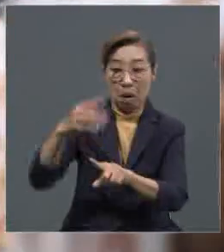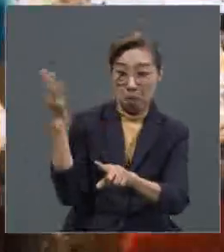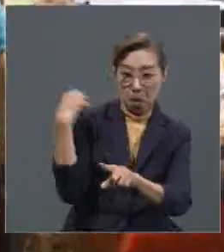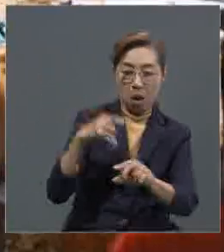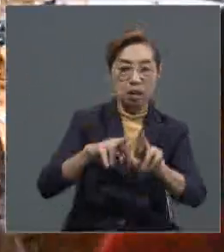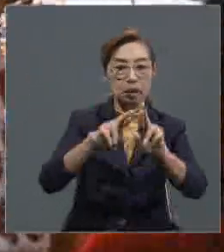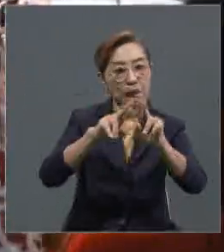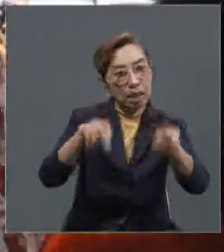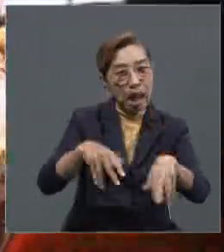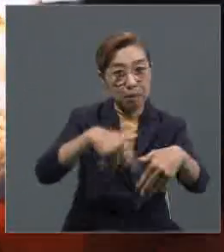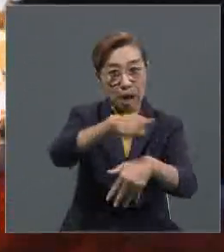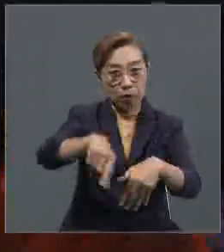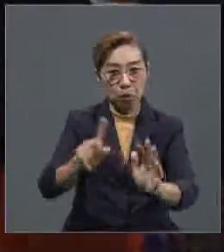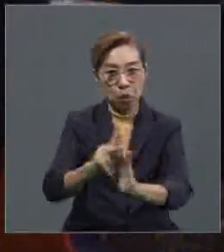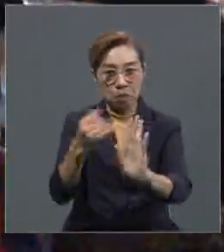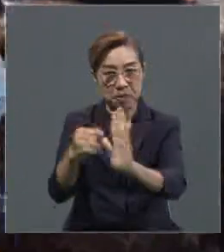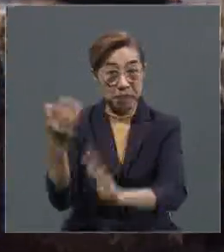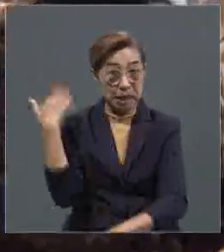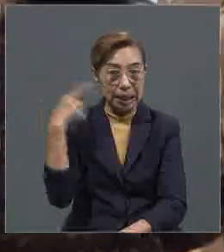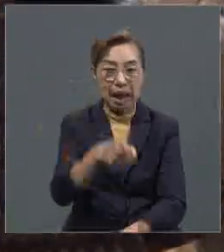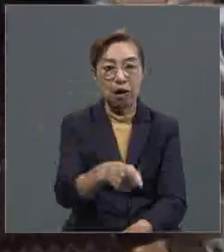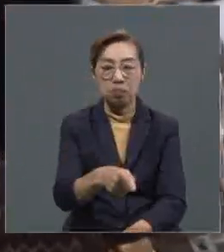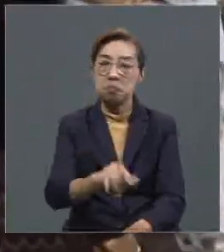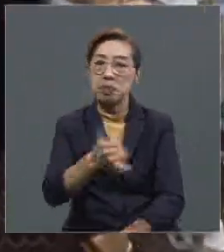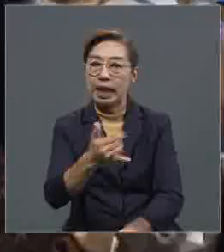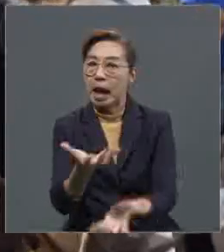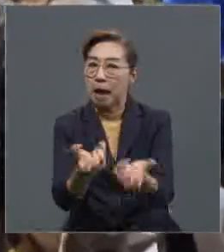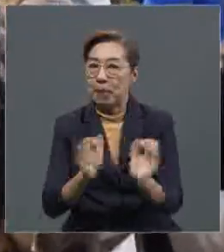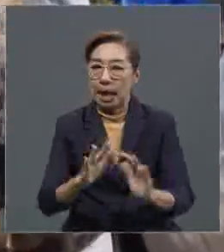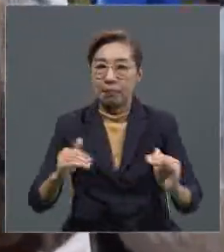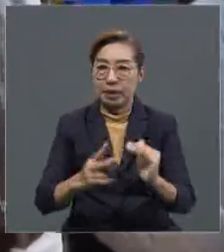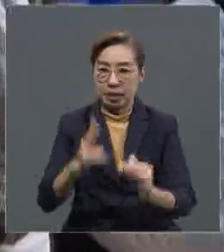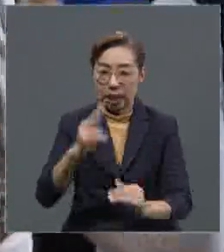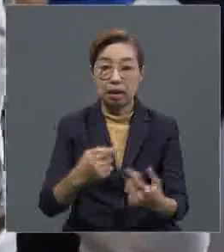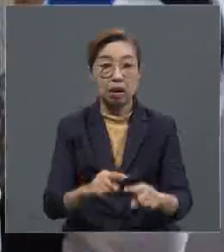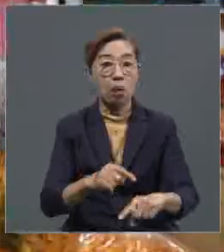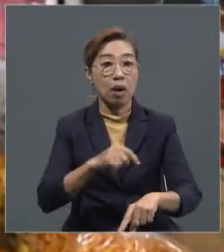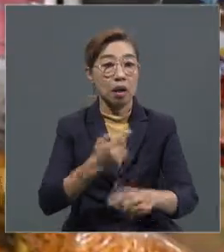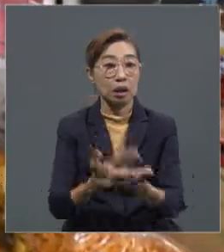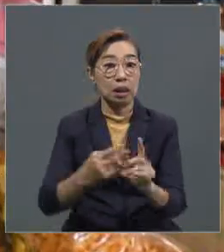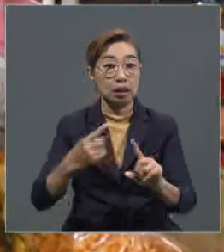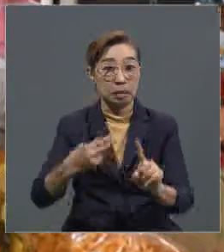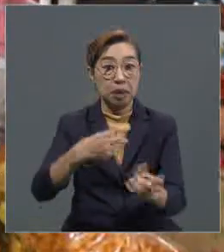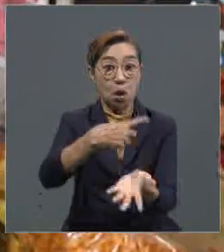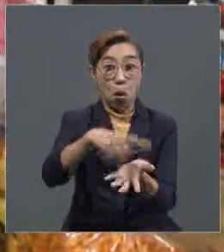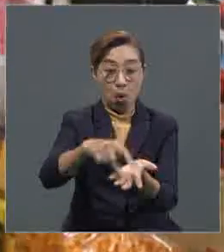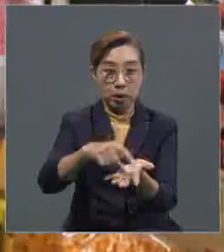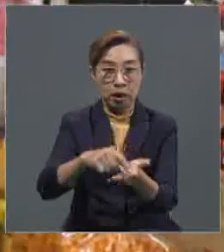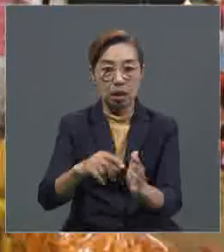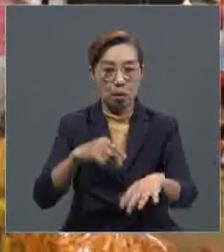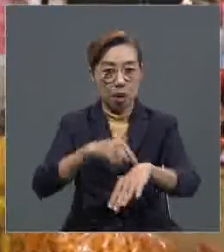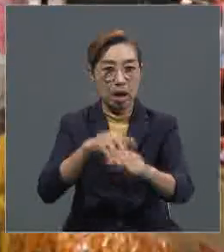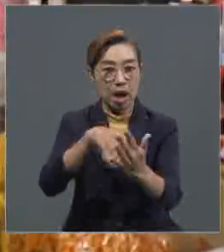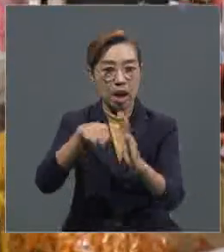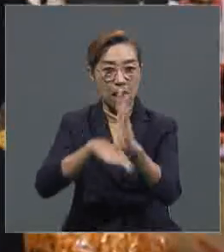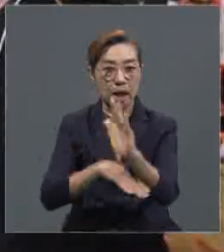การคลังยืนยันนะครับว่าไทม์ไลน์ของโครงการเนี่ยยังอยู่ในกรอบเวลาเดิมนะคือเงินจะถึงมือประชาชนในไตรมาส4โ